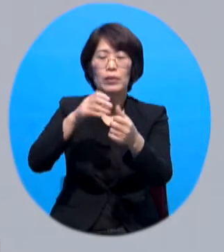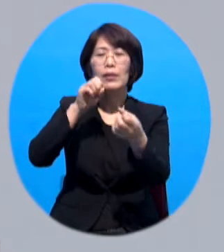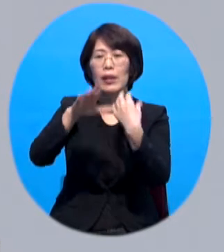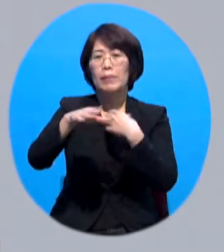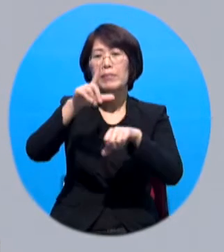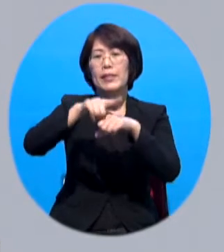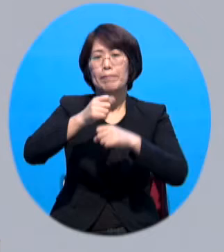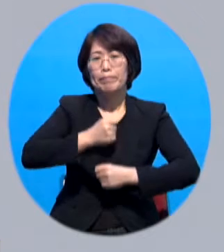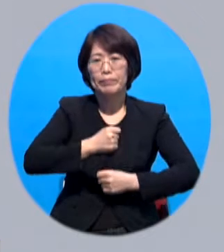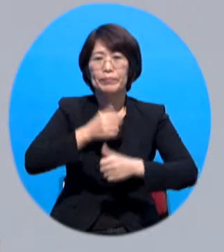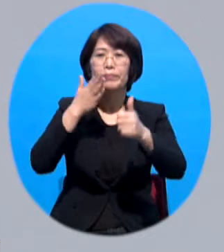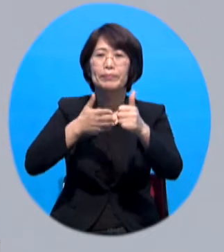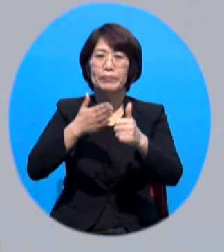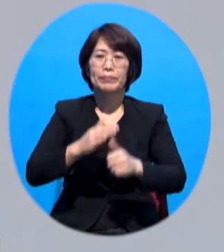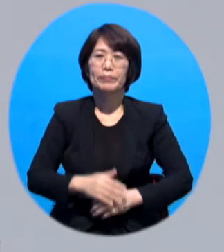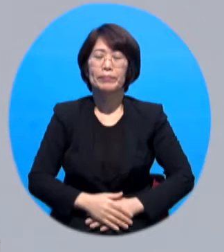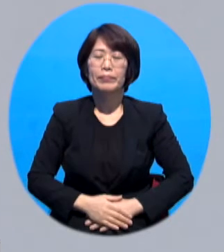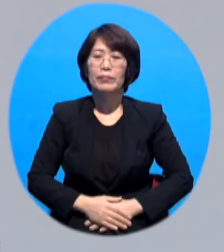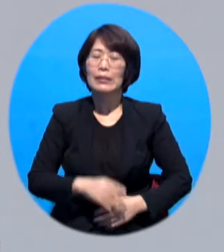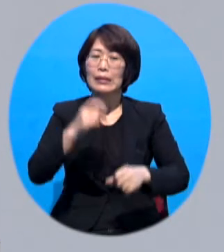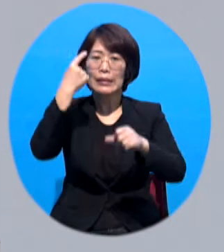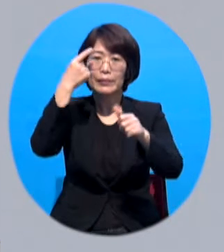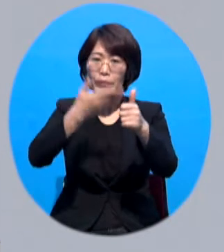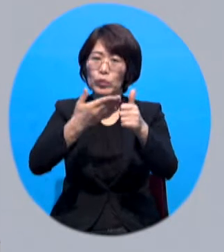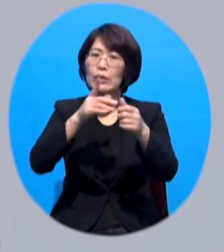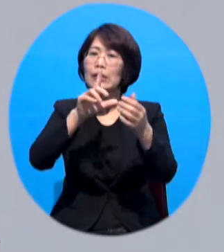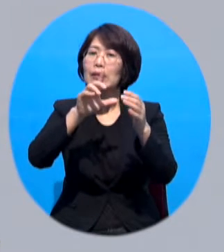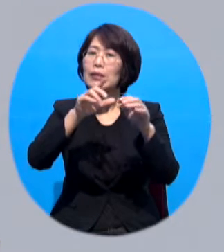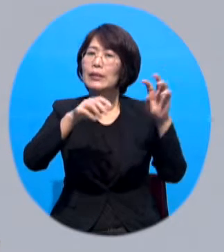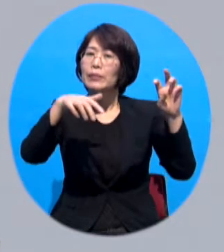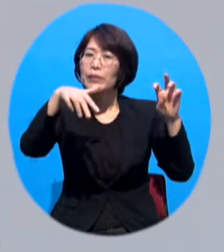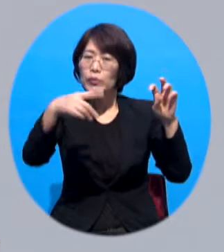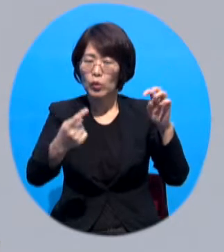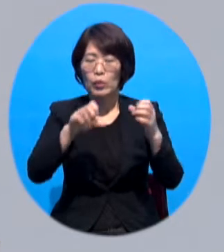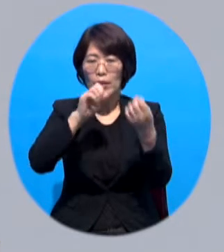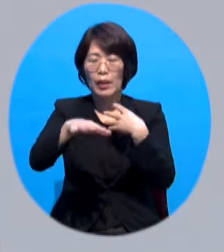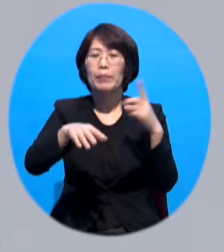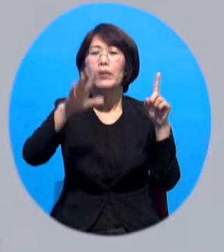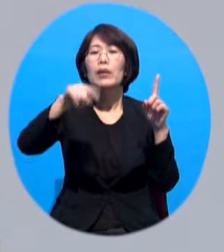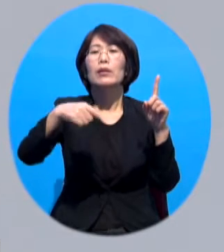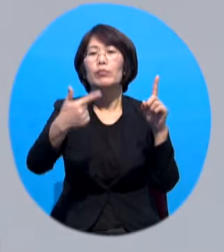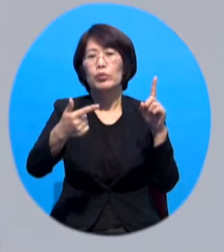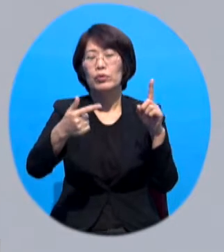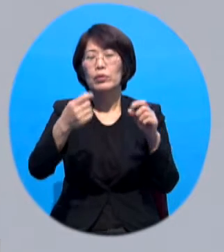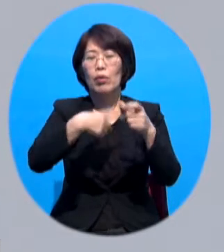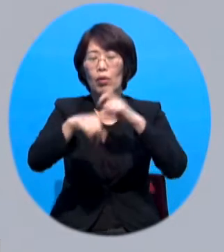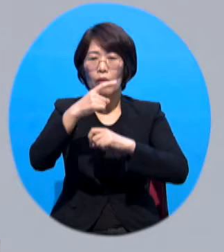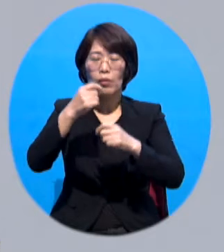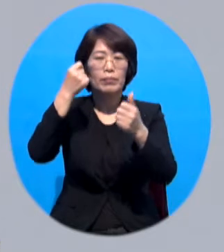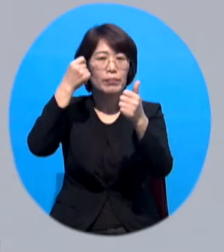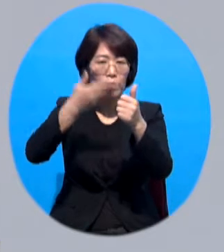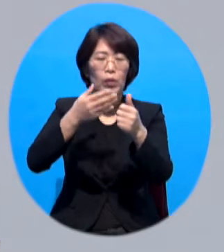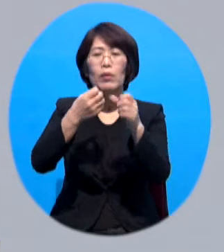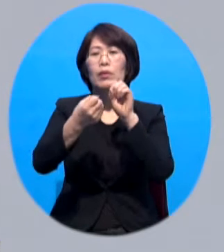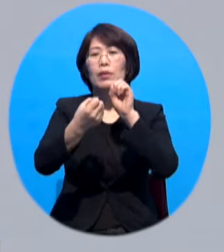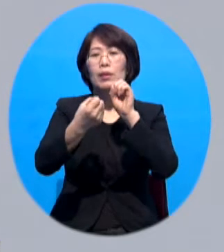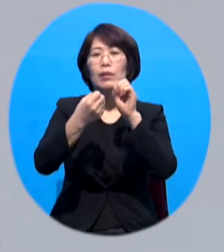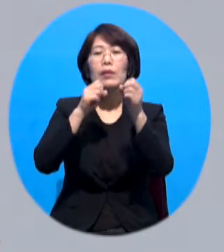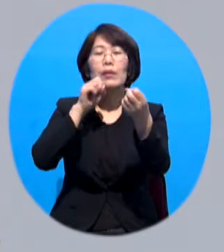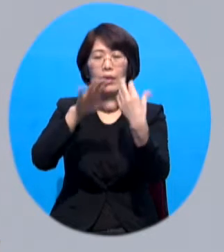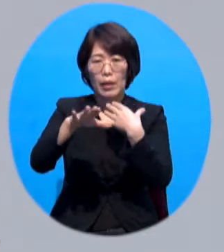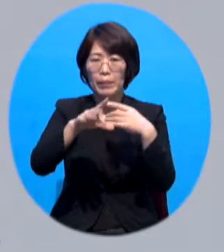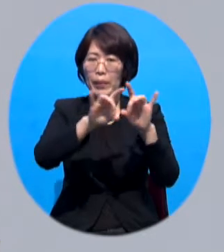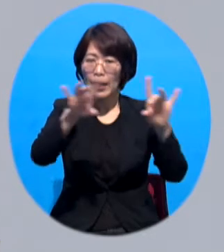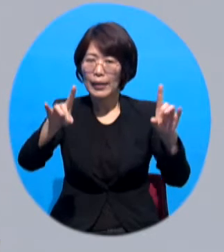지켜주시기 바랍니다 질문 시간은 30초 답변 시간은 1분 이고요 이어지는 보충 질문과 보충 답변 시간은